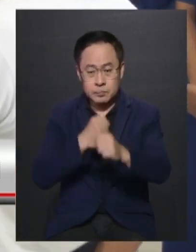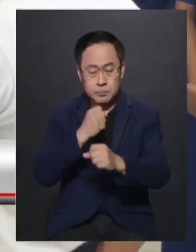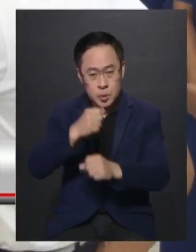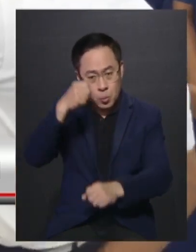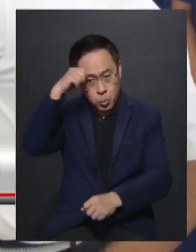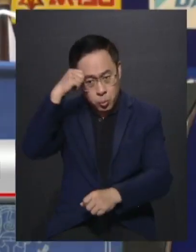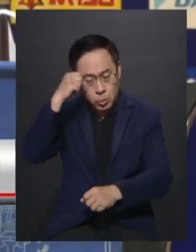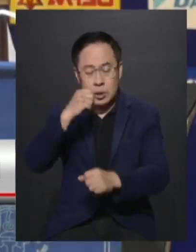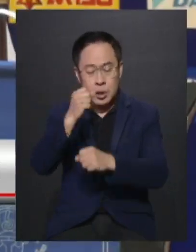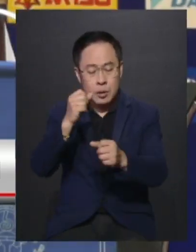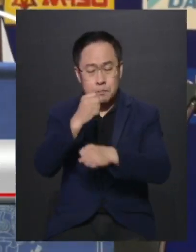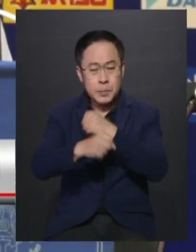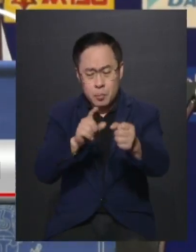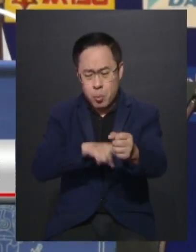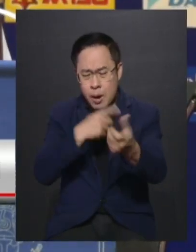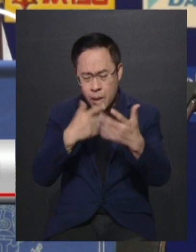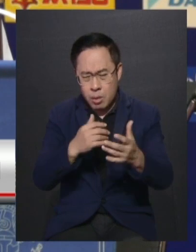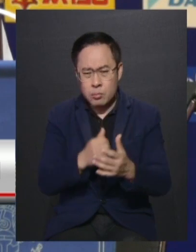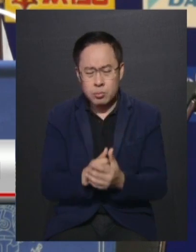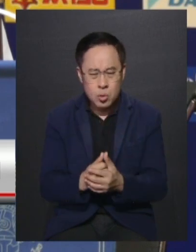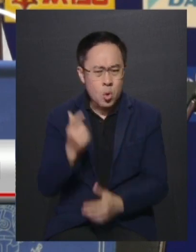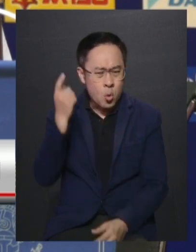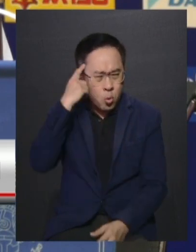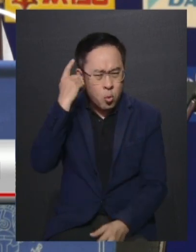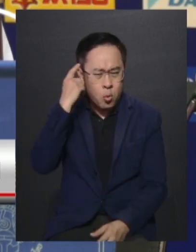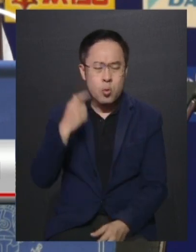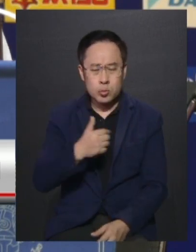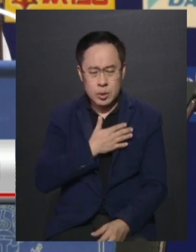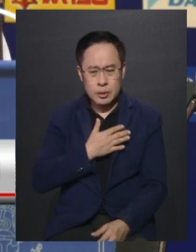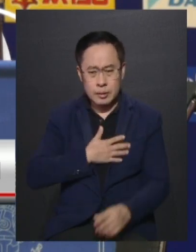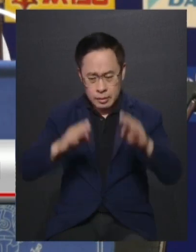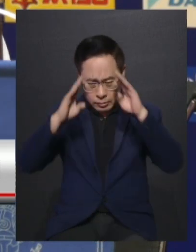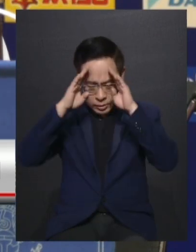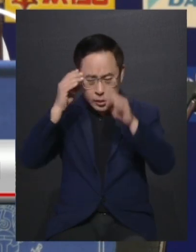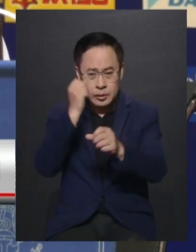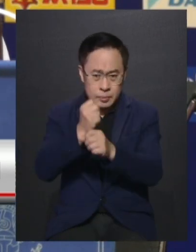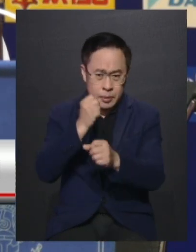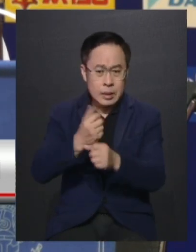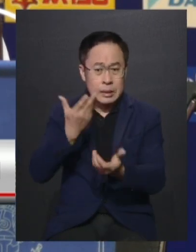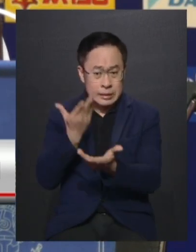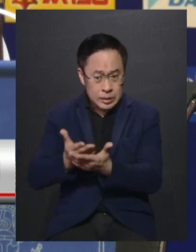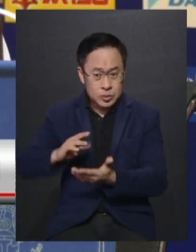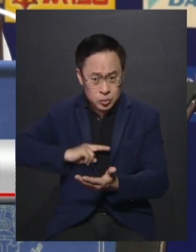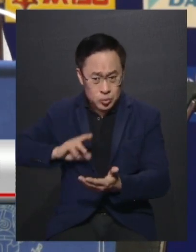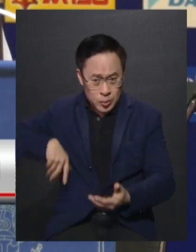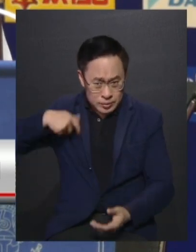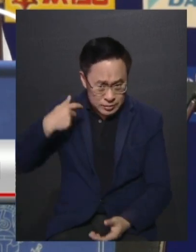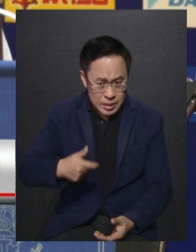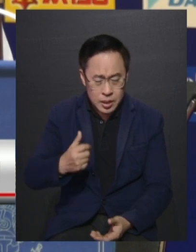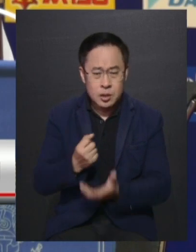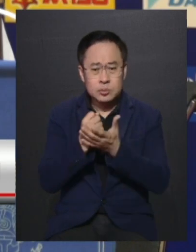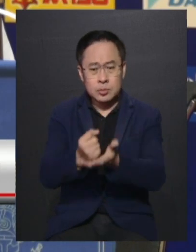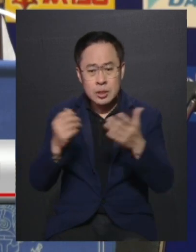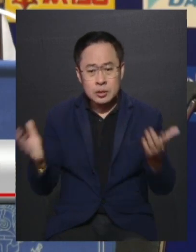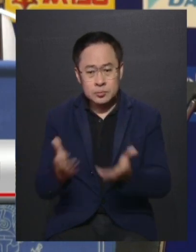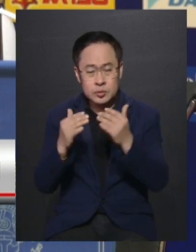ชูปถัมภ์มีความตั้งใจทุ่มเทเสียสละกำลังกายกำลังทรัพย์ส่วนตัวเพื่อที่จะวางรากฐาน